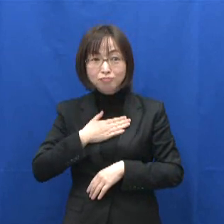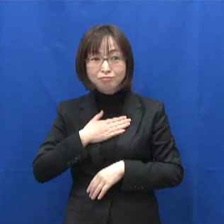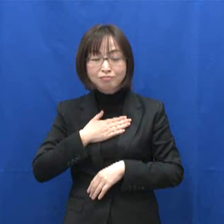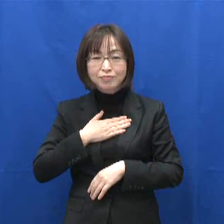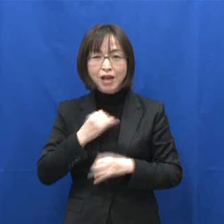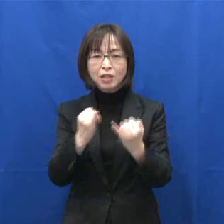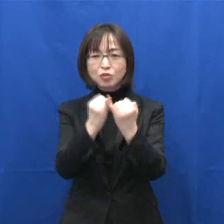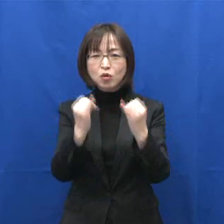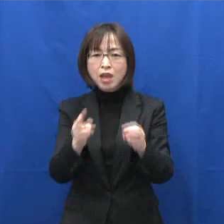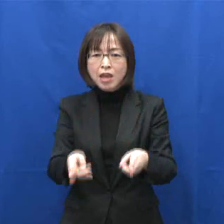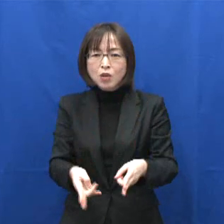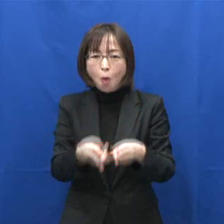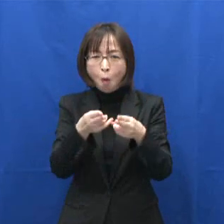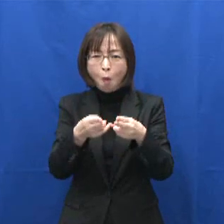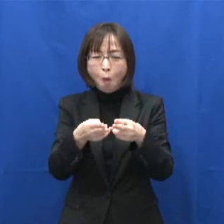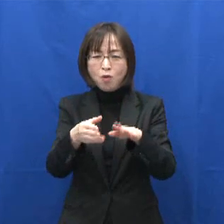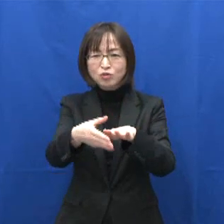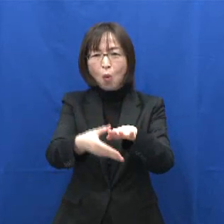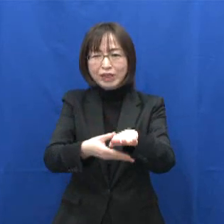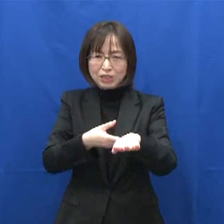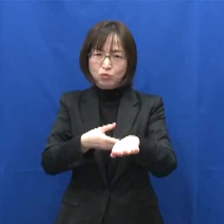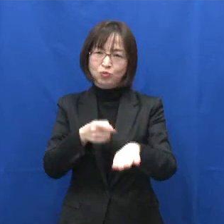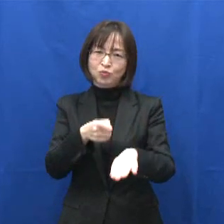女性用のストッキングで、